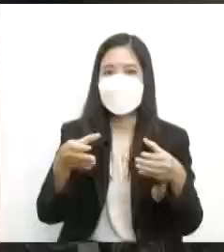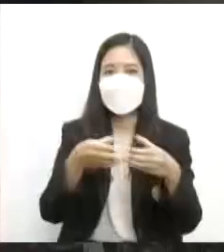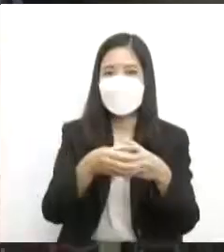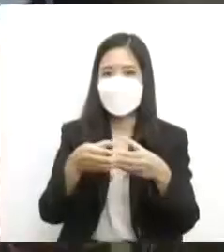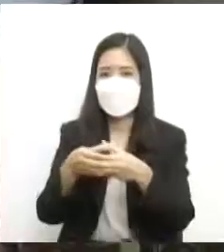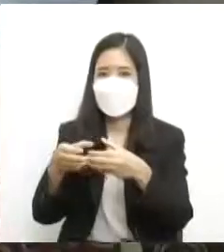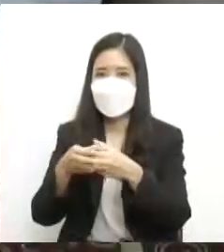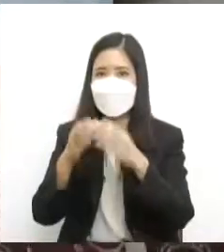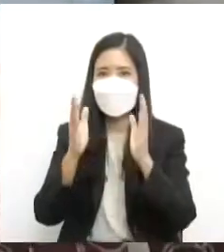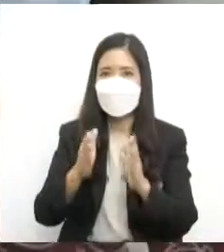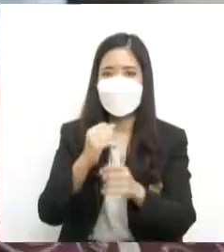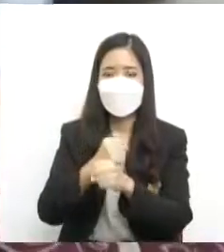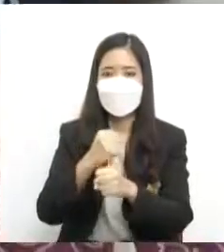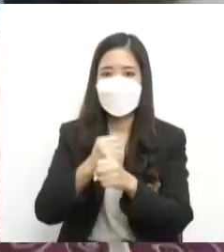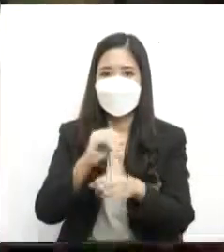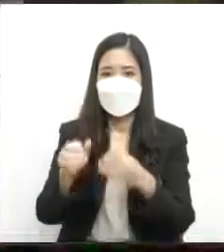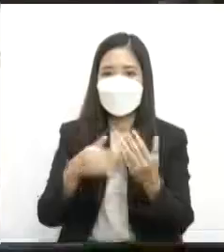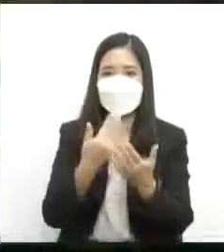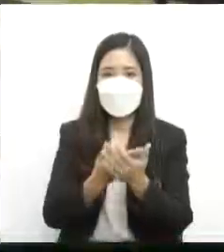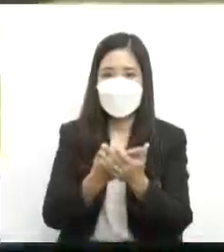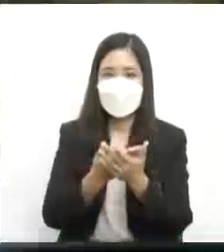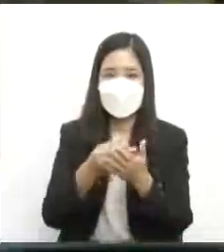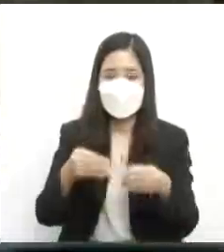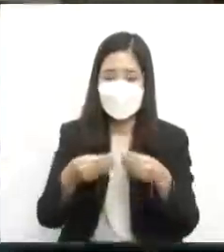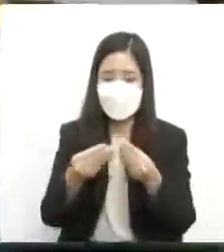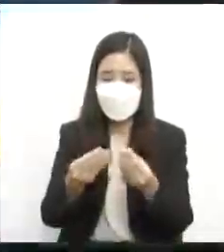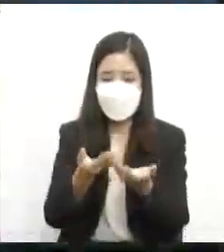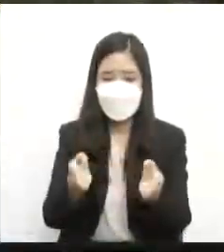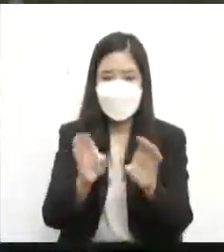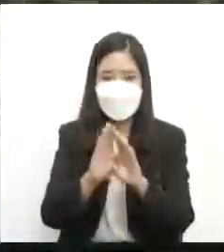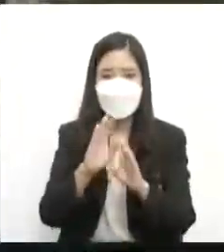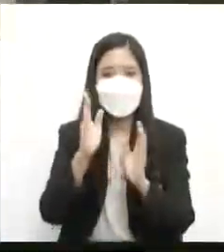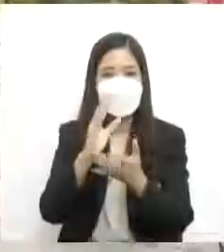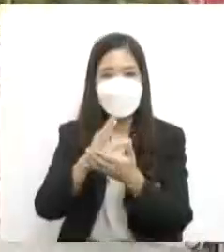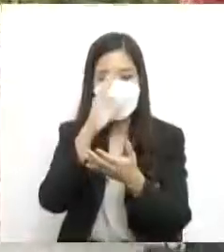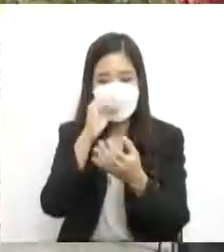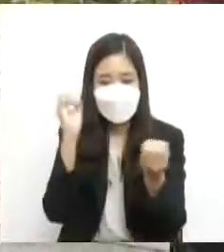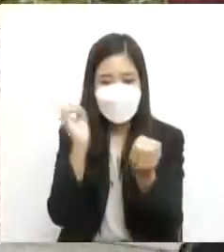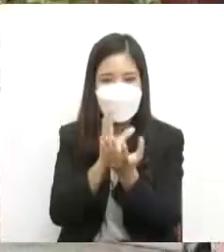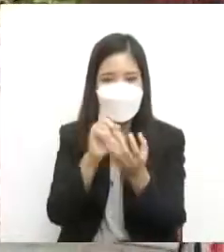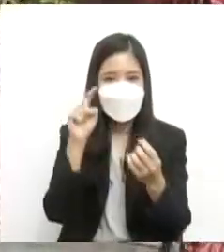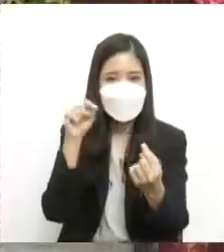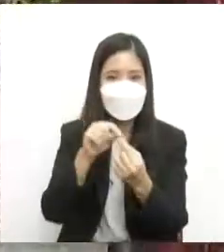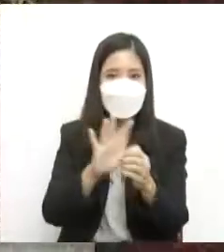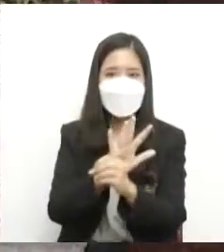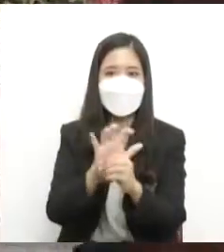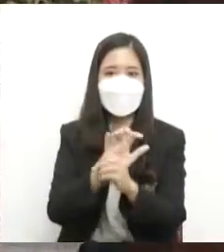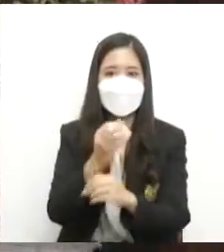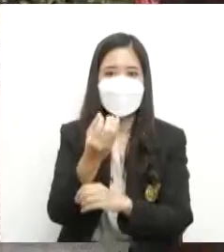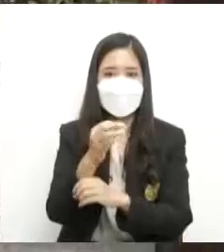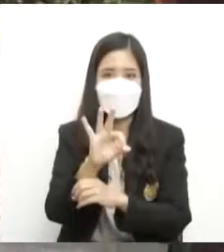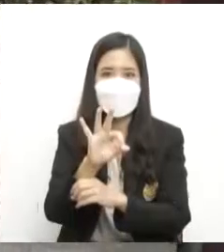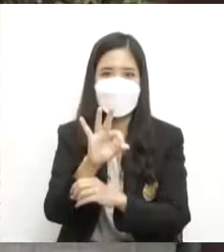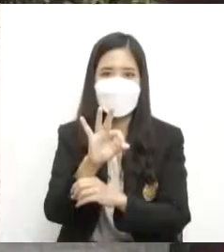ป็นเพื่อเป็นขวัญกำลังใจแก่นักเรียนและครอบครัวที่ได้รับผลกระทบจากการแพร่ระบาดของเชื้อไวรัสโ